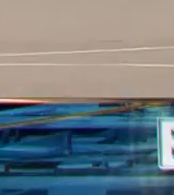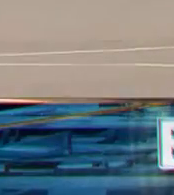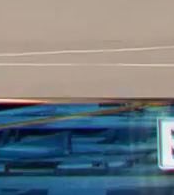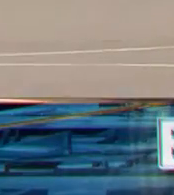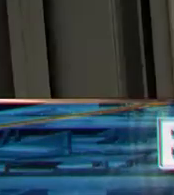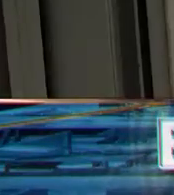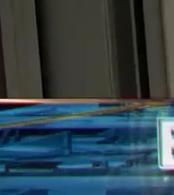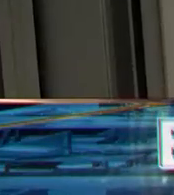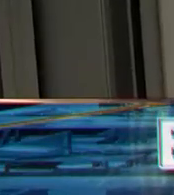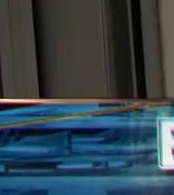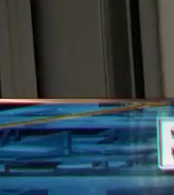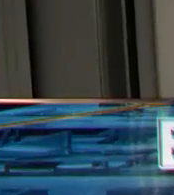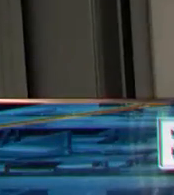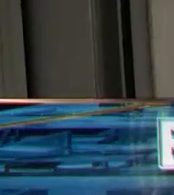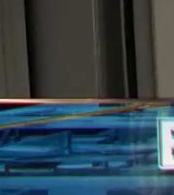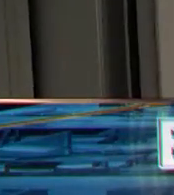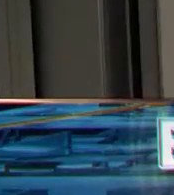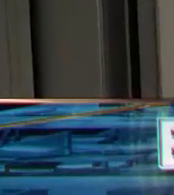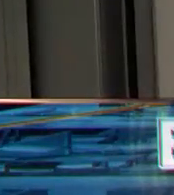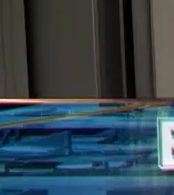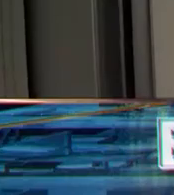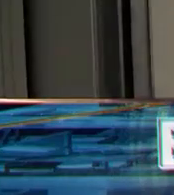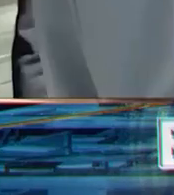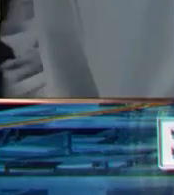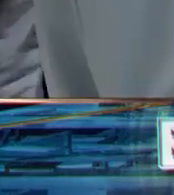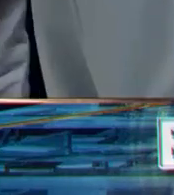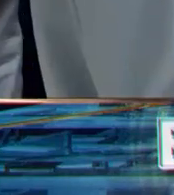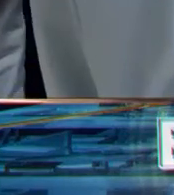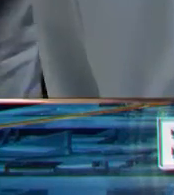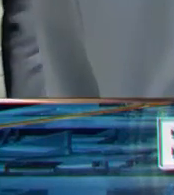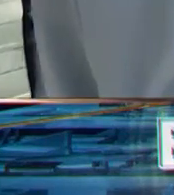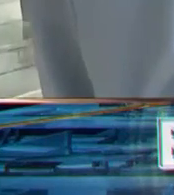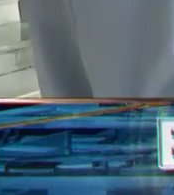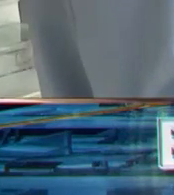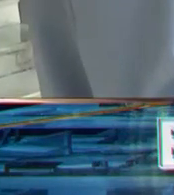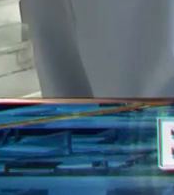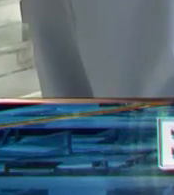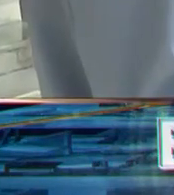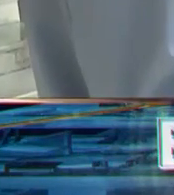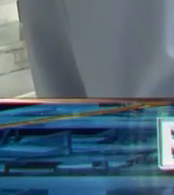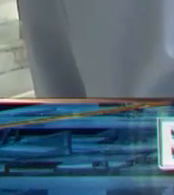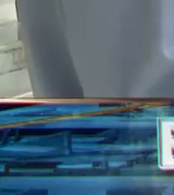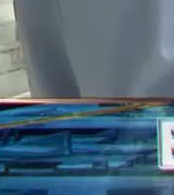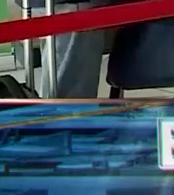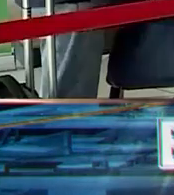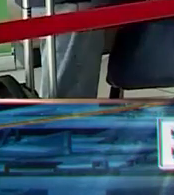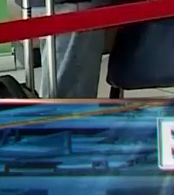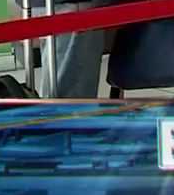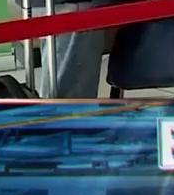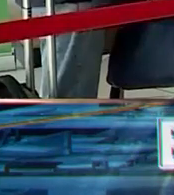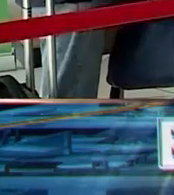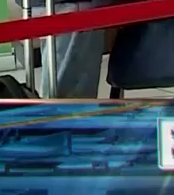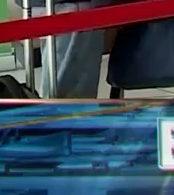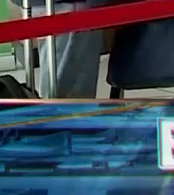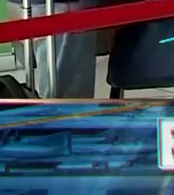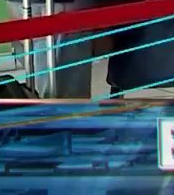Әуе қатынасы жанданды. Бүгін Талдықорған әуежайына Нұрсұлтаннан алғашқы ұшақ келіп қонды. Ертеңнен бастап Талдықорған Шарал әуе рейсі іске